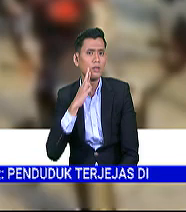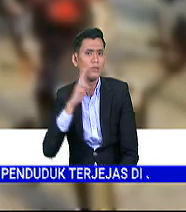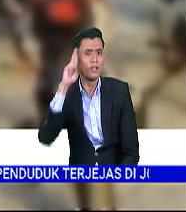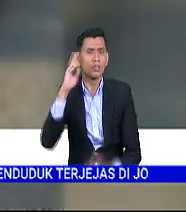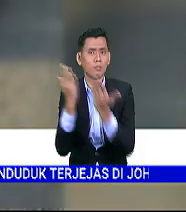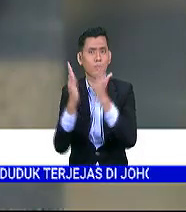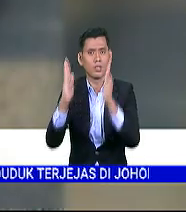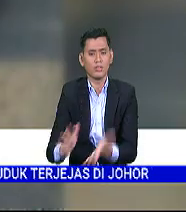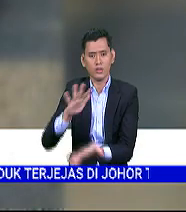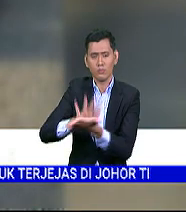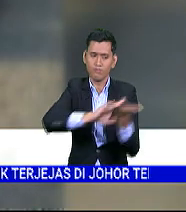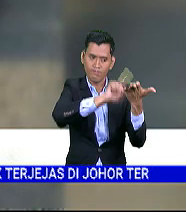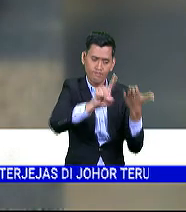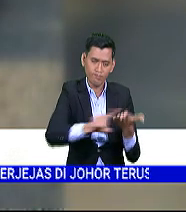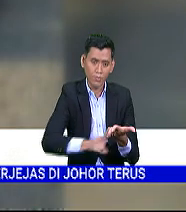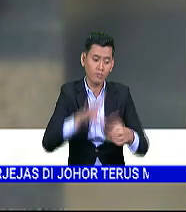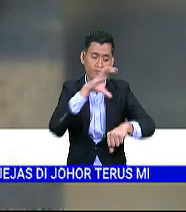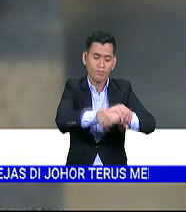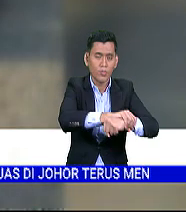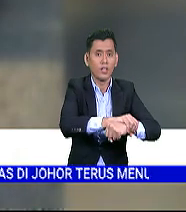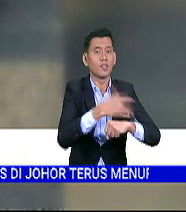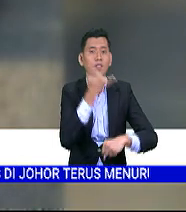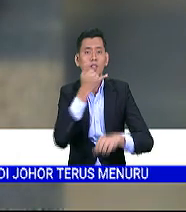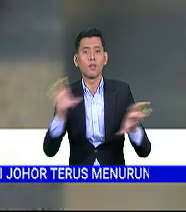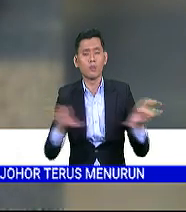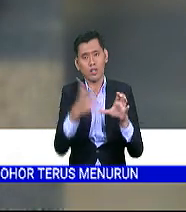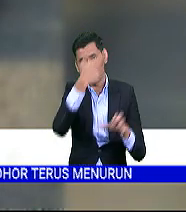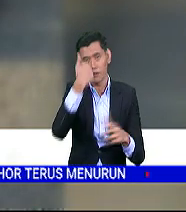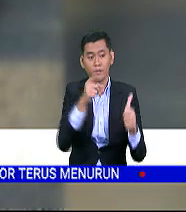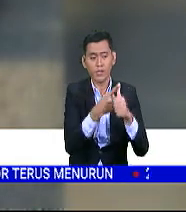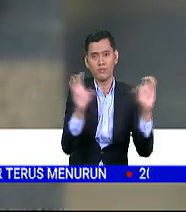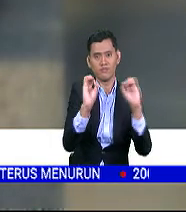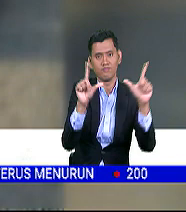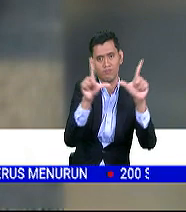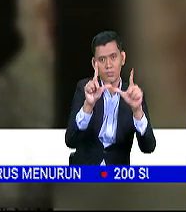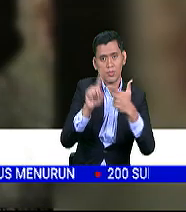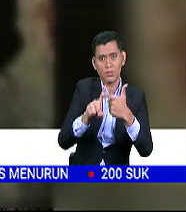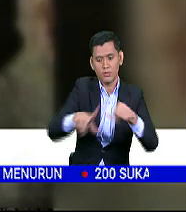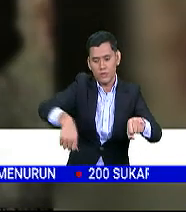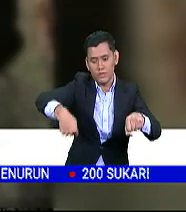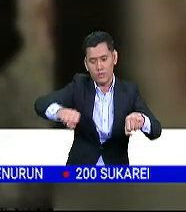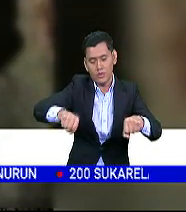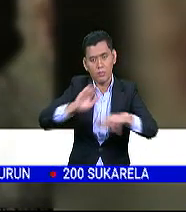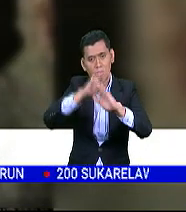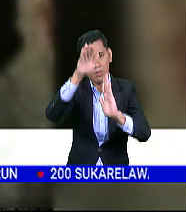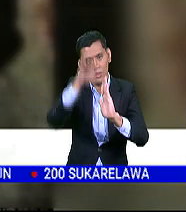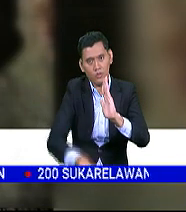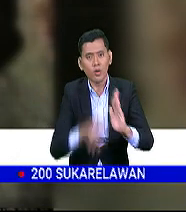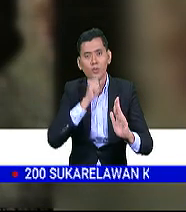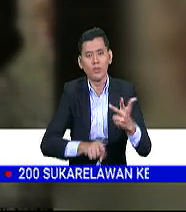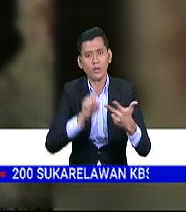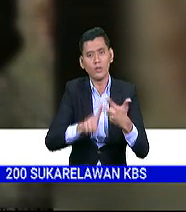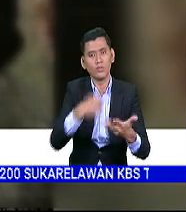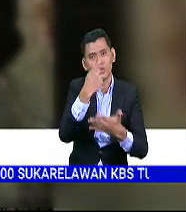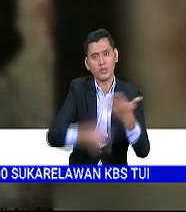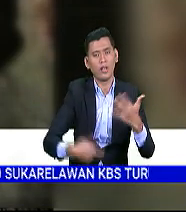sekolah diperiksa. Antara kesalahan yang dilakukan adalah tiada lesen memandu, menunggang motosikal bawah umur, cukai jalan